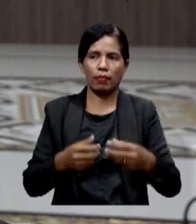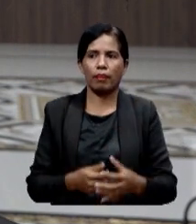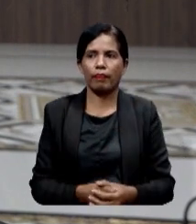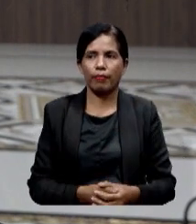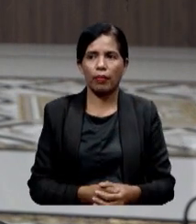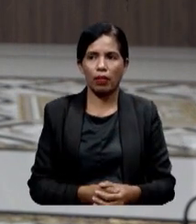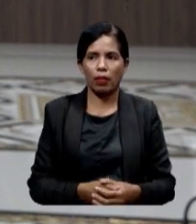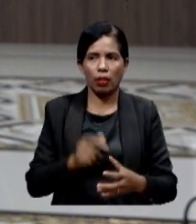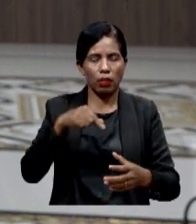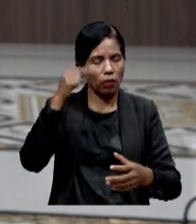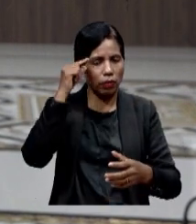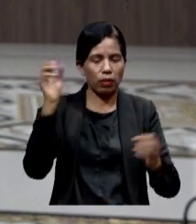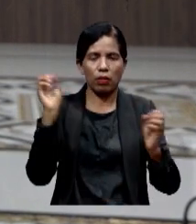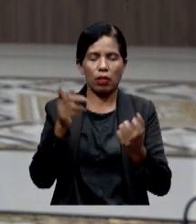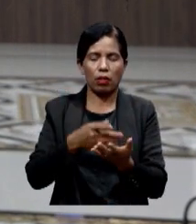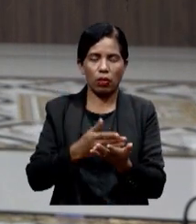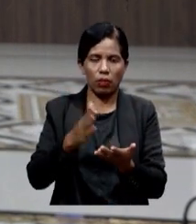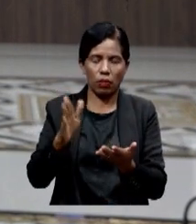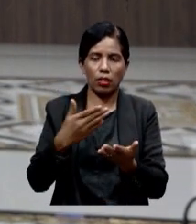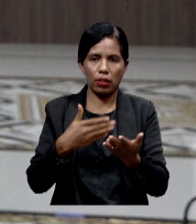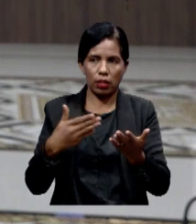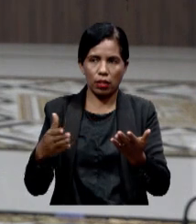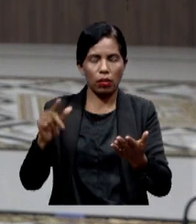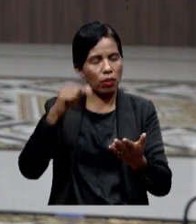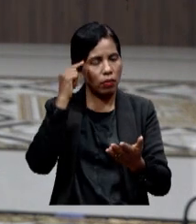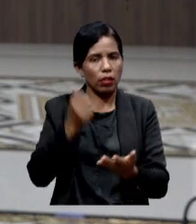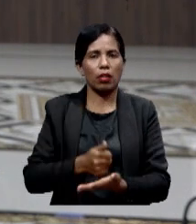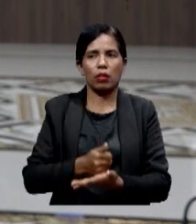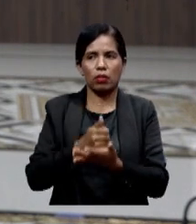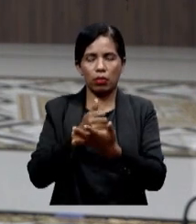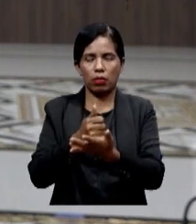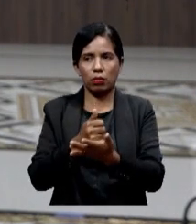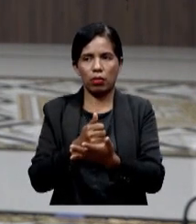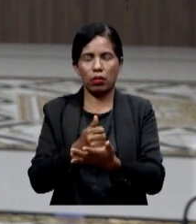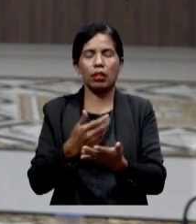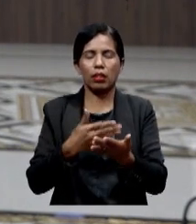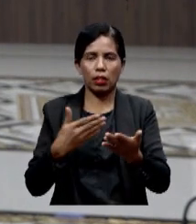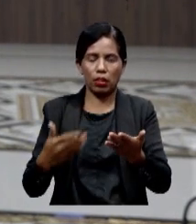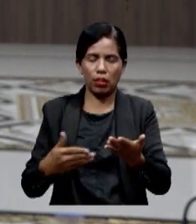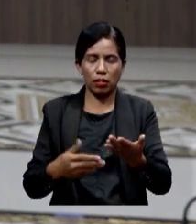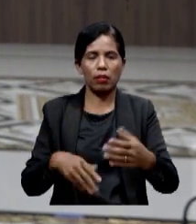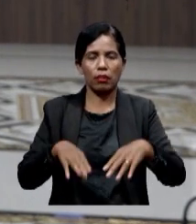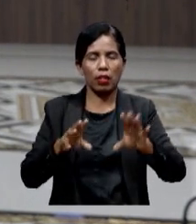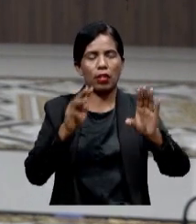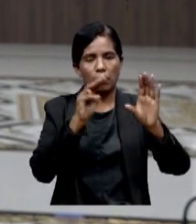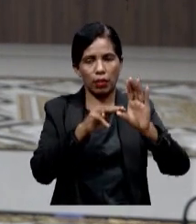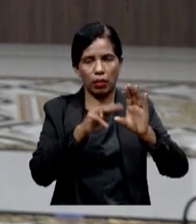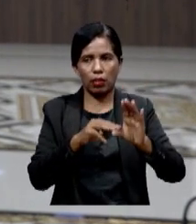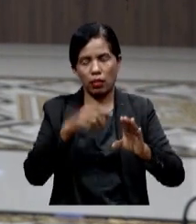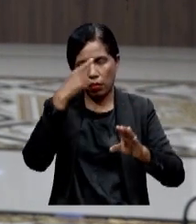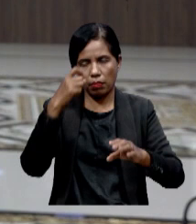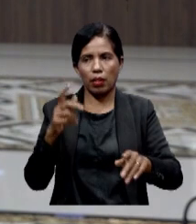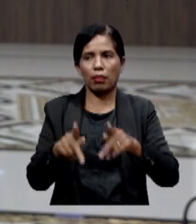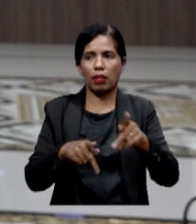Idene, governo la sosa sasan, governo facilita para tu bele produzione nel belhetan mercato iha nasir. Tamba e makar sosa